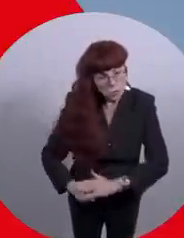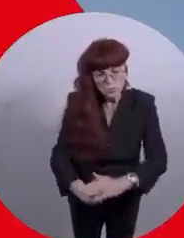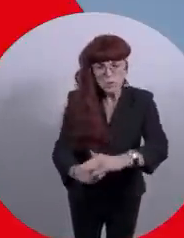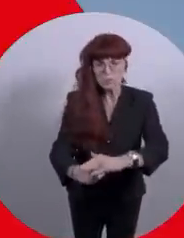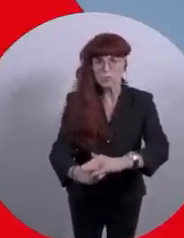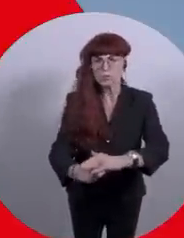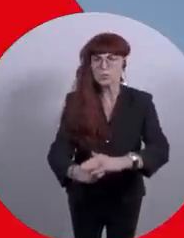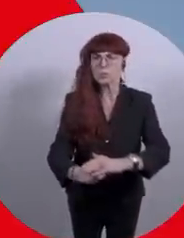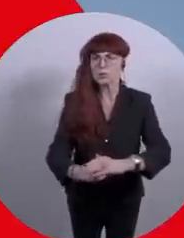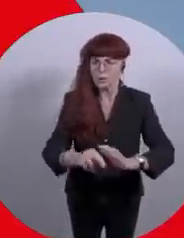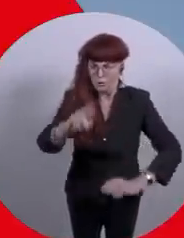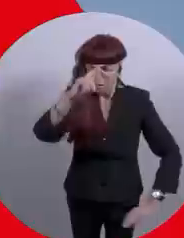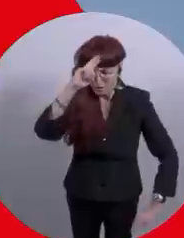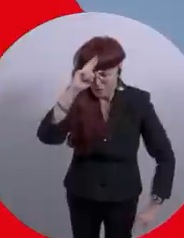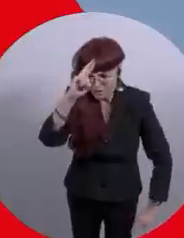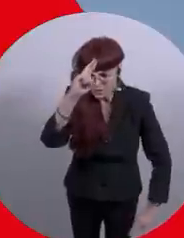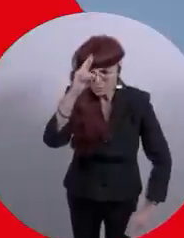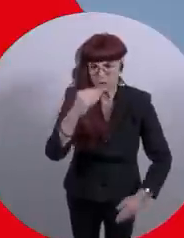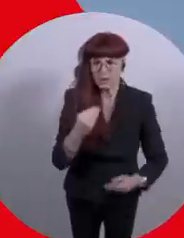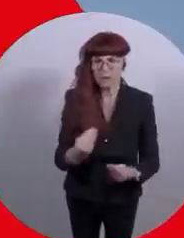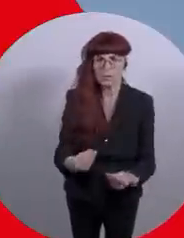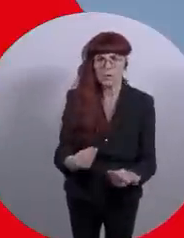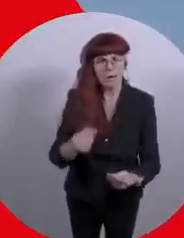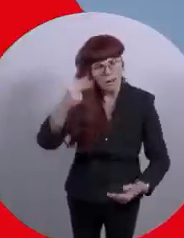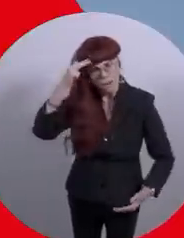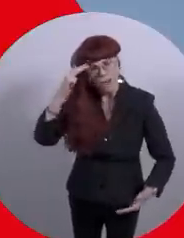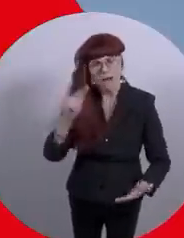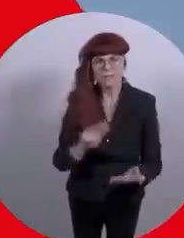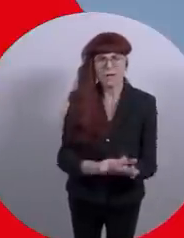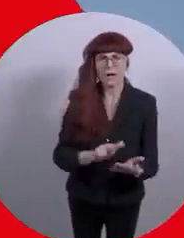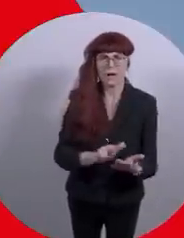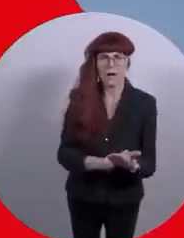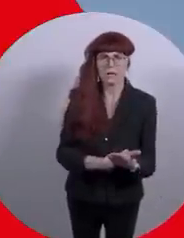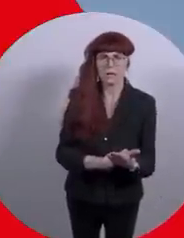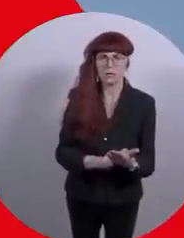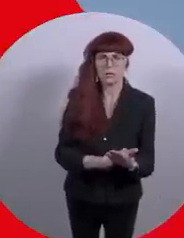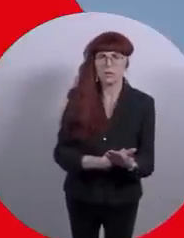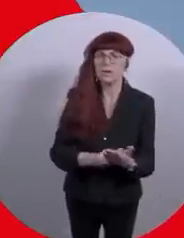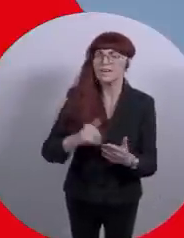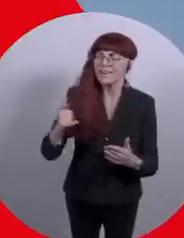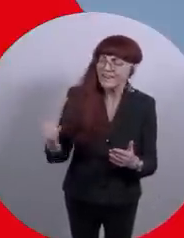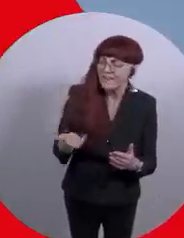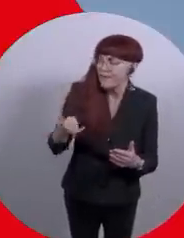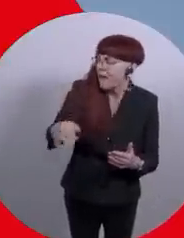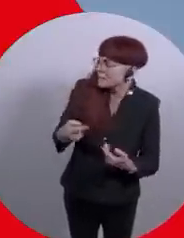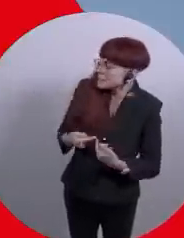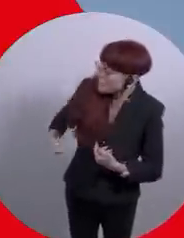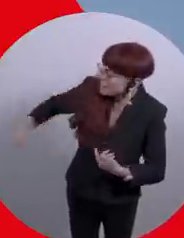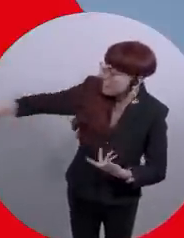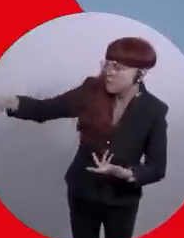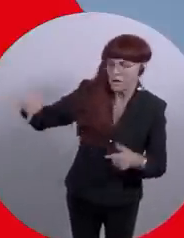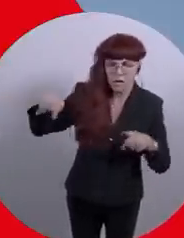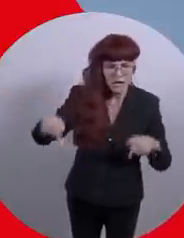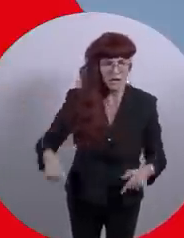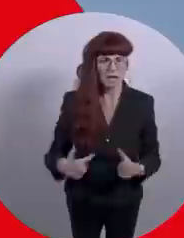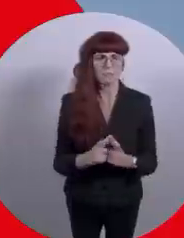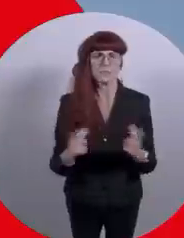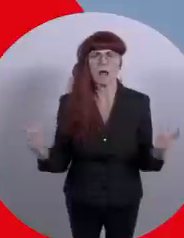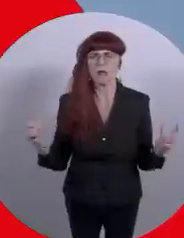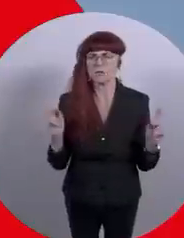unseren Respekt unsere Anerkennung von jedem und jeden von uns hier in diesem Fall